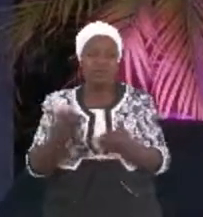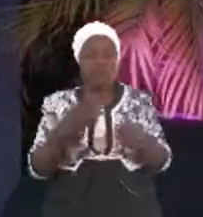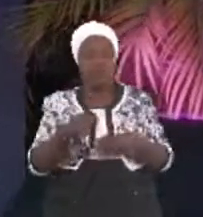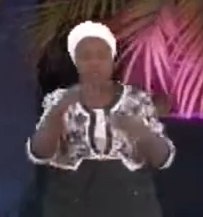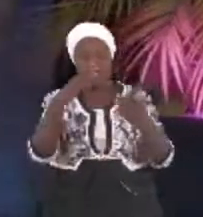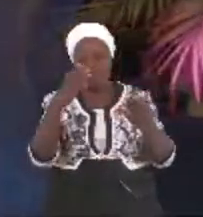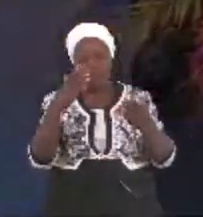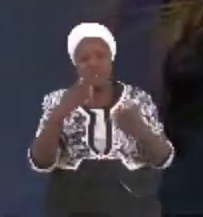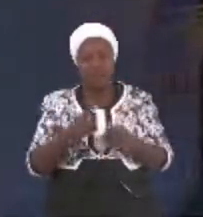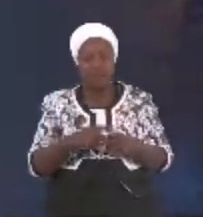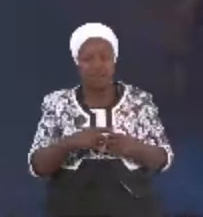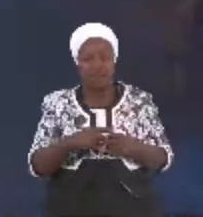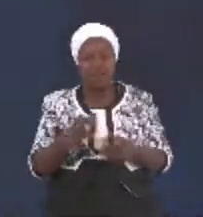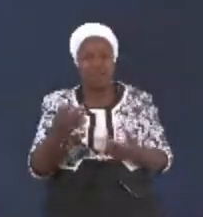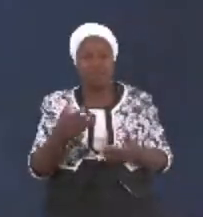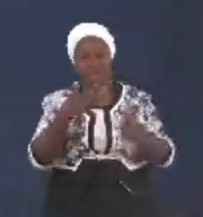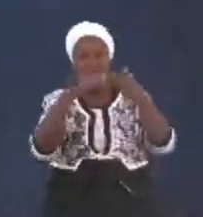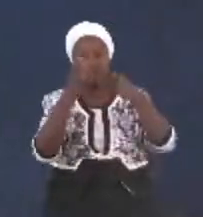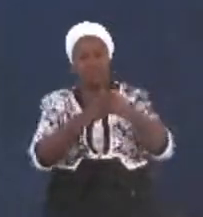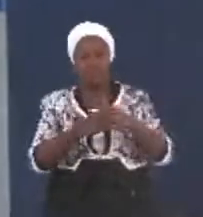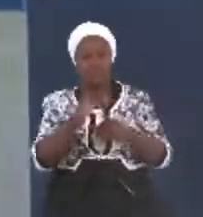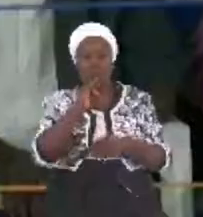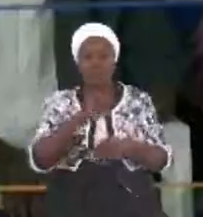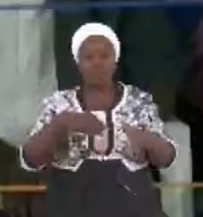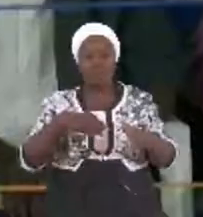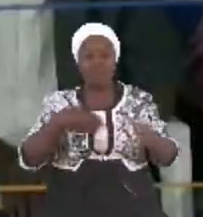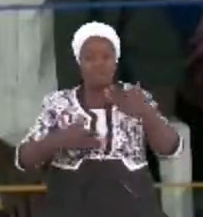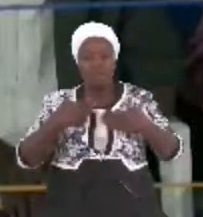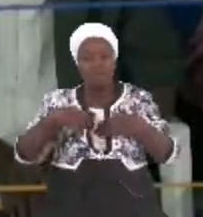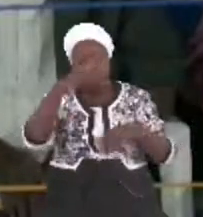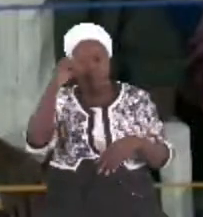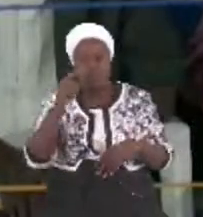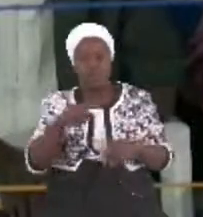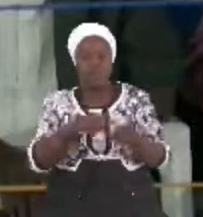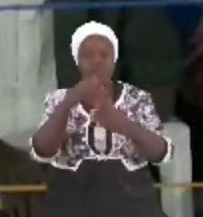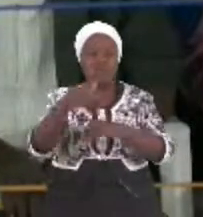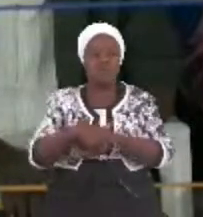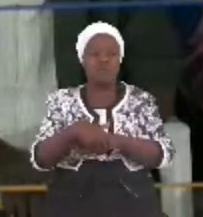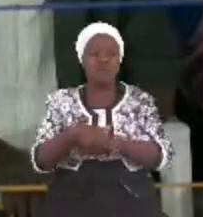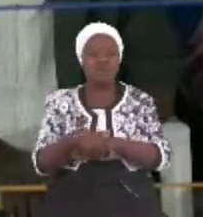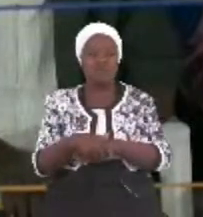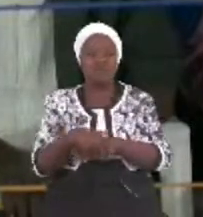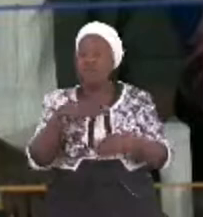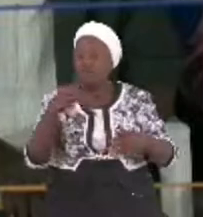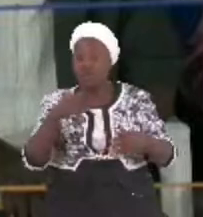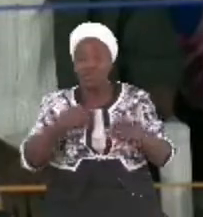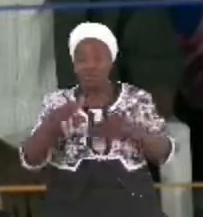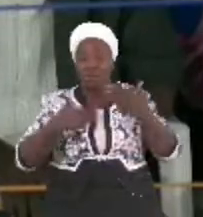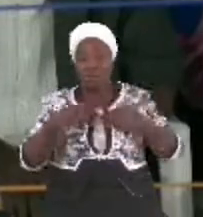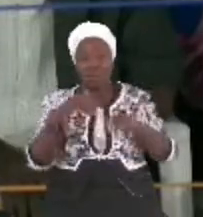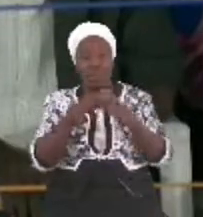réjouissons-nous. Le ciel se réjouit à cause de toi ce soir, la joie au ciel pour